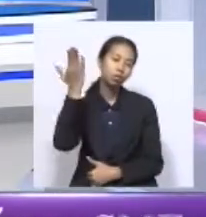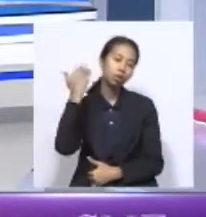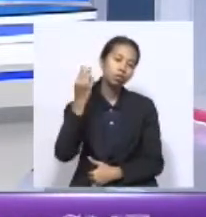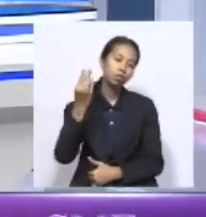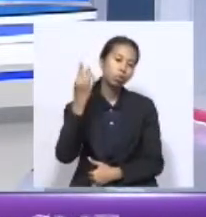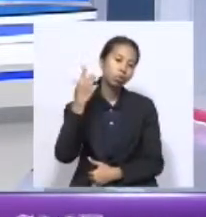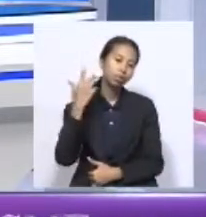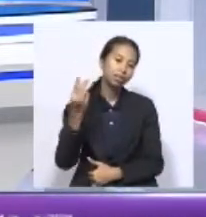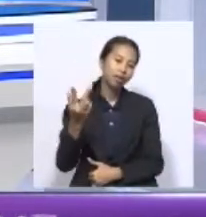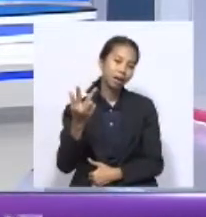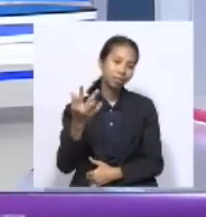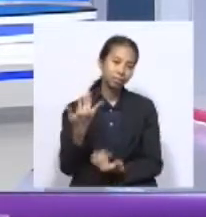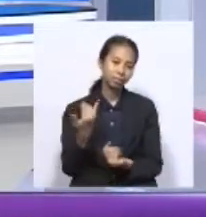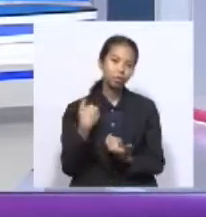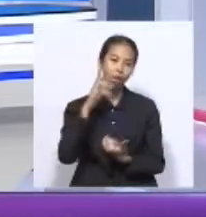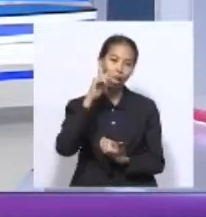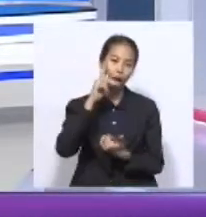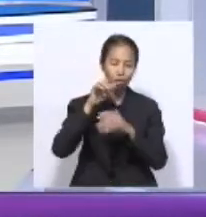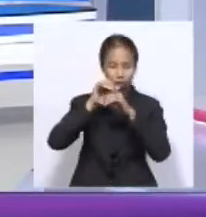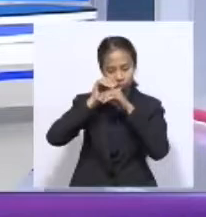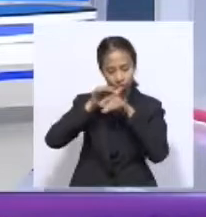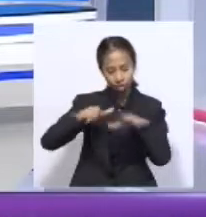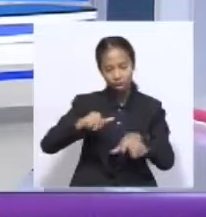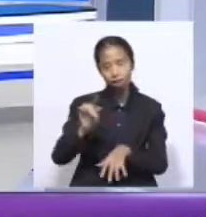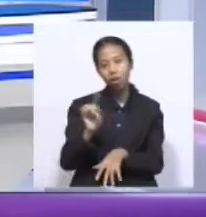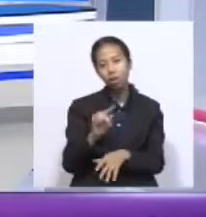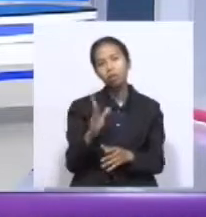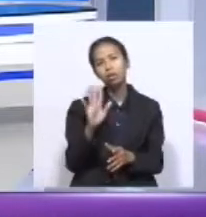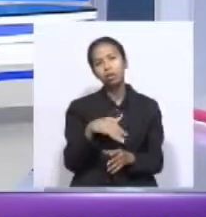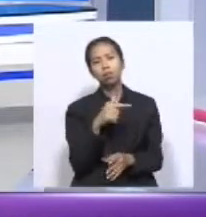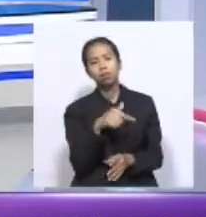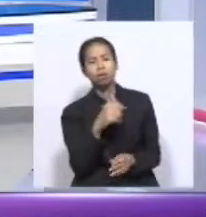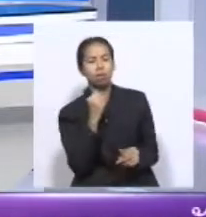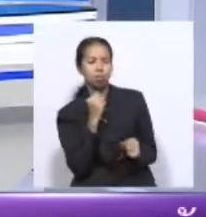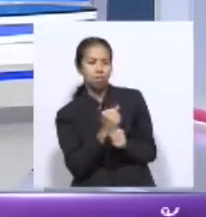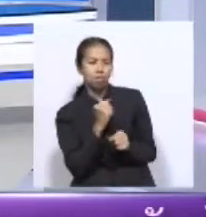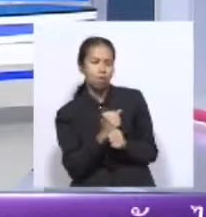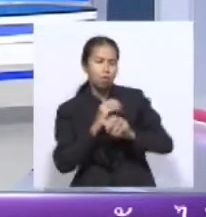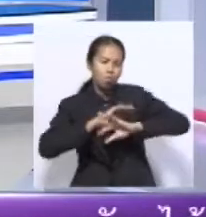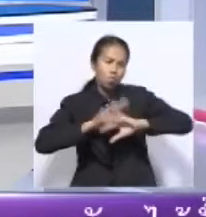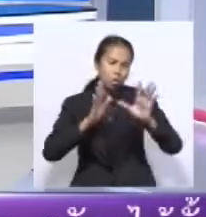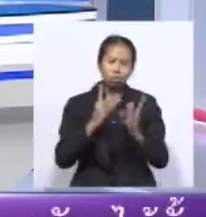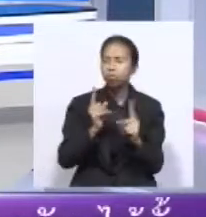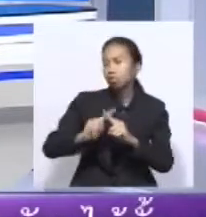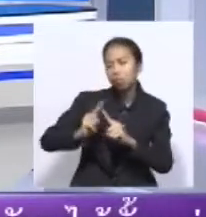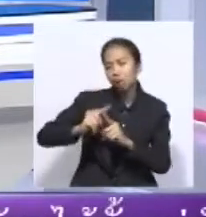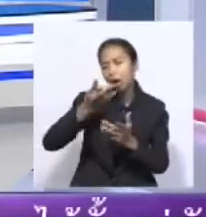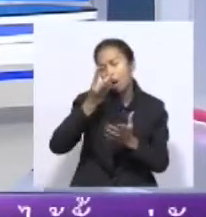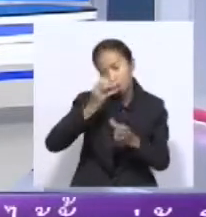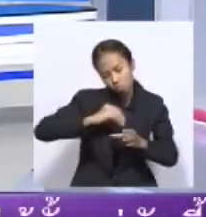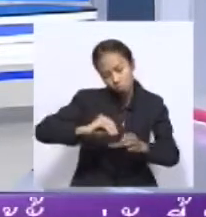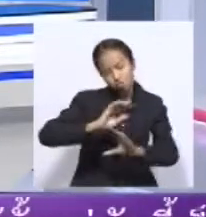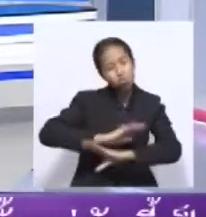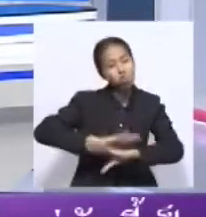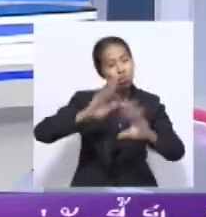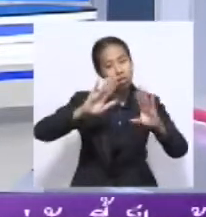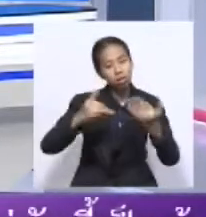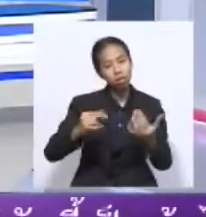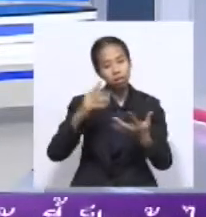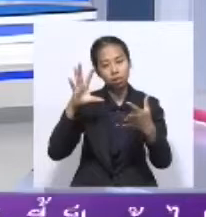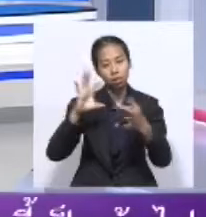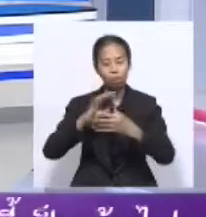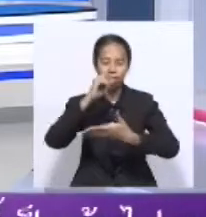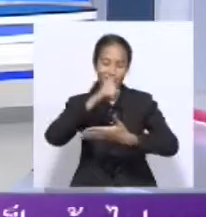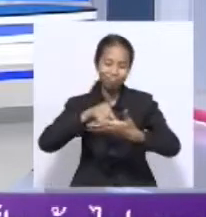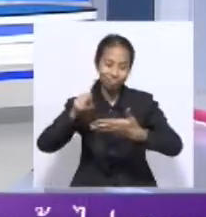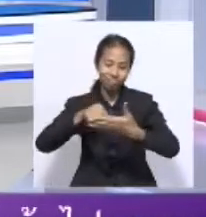ม่ก็มีเผยแพร่บนโลกโซเชียลเยอะแยะไปหมดเลยบอกว่าจะให้เลิกทำนาบ้างจะอะไรอย่างนี ้โอ้ยรวมถึงเสียงวิพากษ์วิจารณ์เรื่องของการเลือกตั้งด้ว